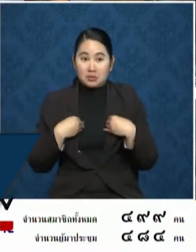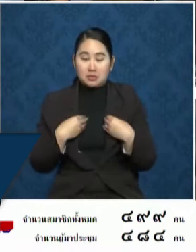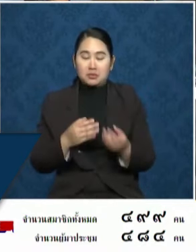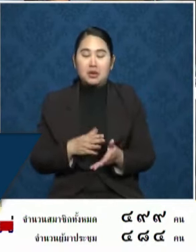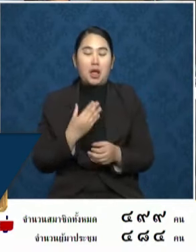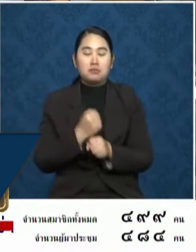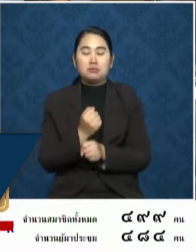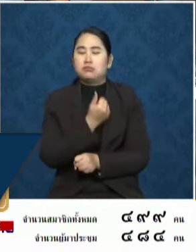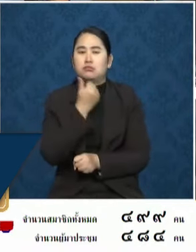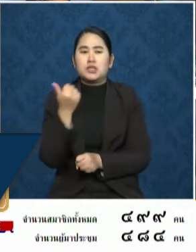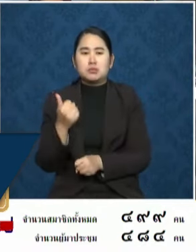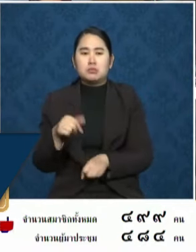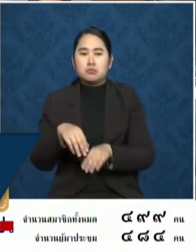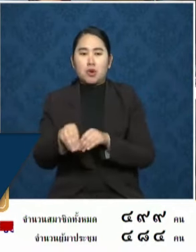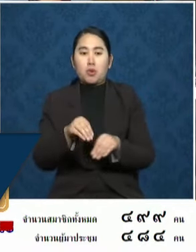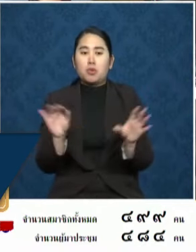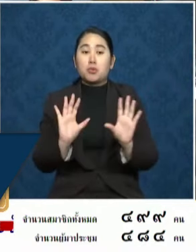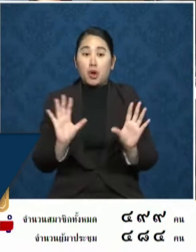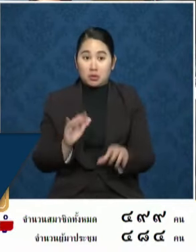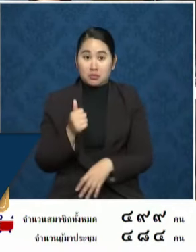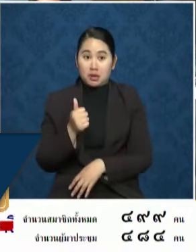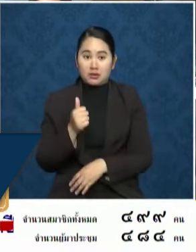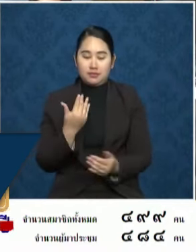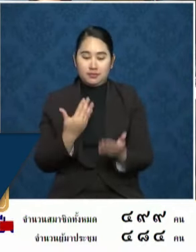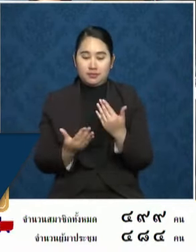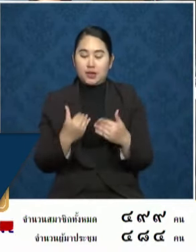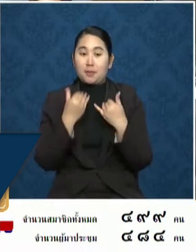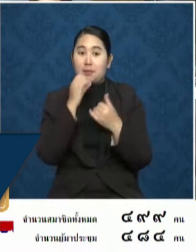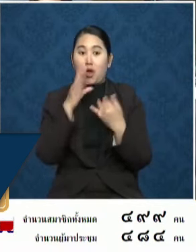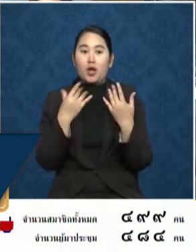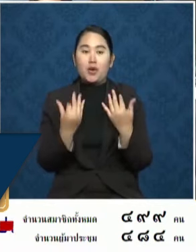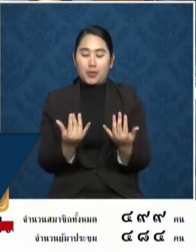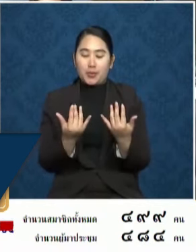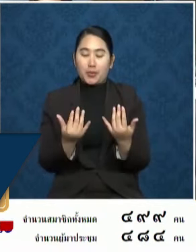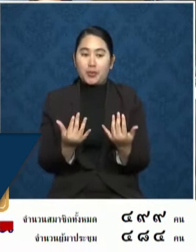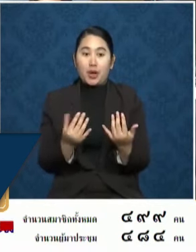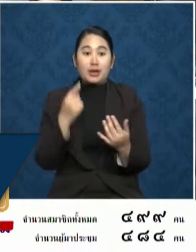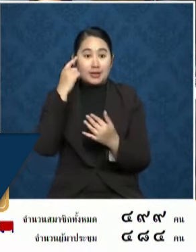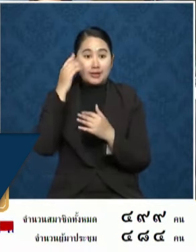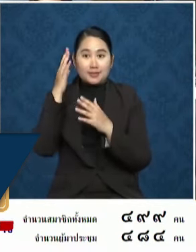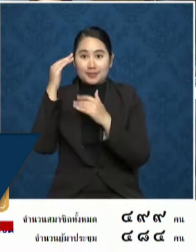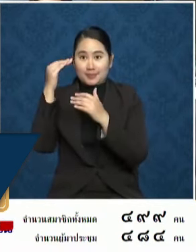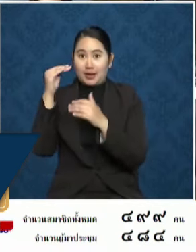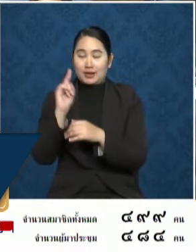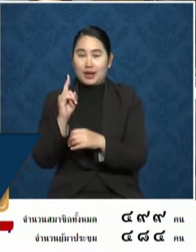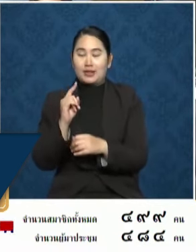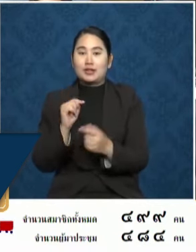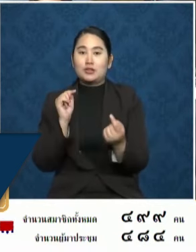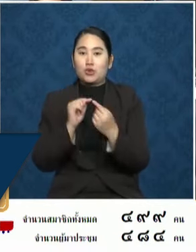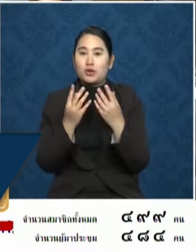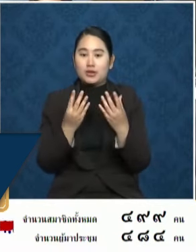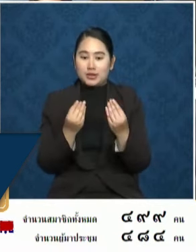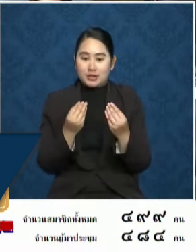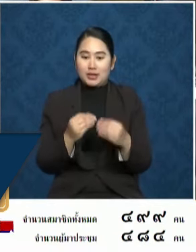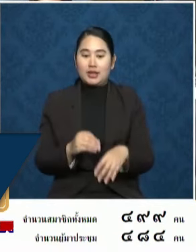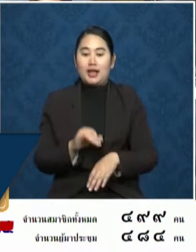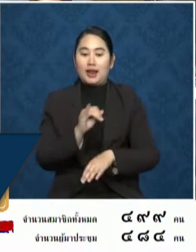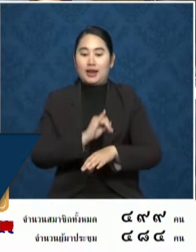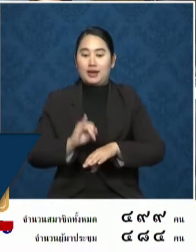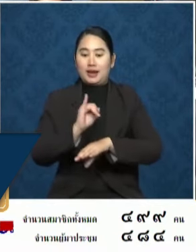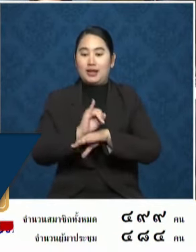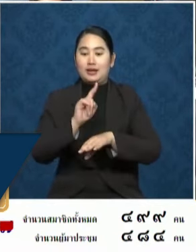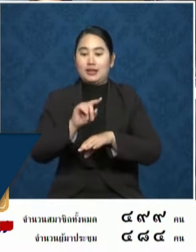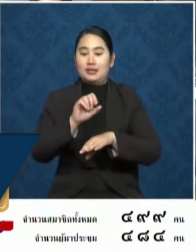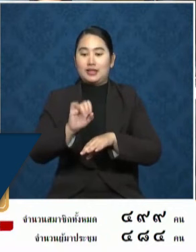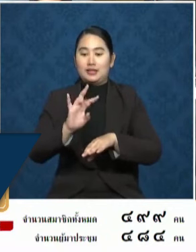อย่างอื่นหรอครับหรือบอกว่าให้เขารอแล้วหวังว่าพื้นที่ที่จะเพิ่ม 170,000ไร่ต่อปี